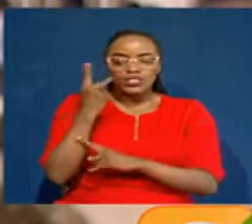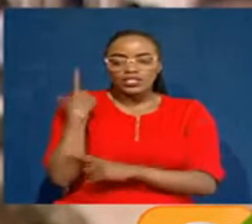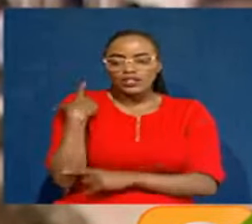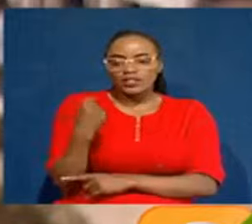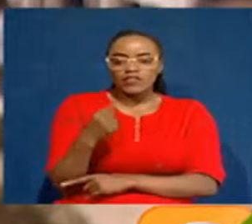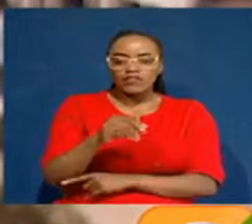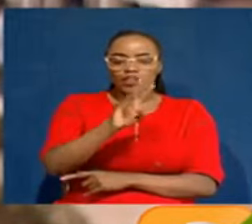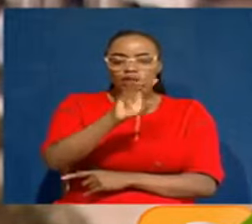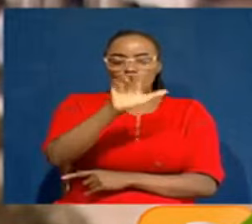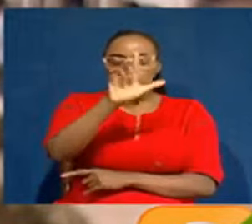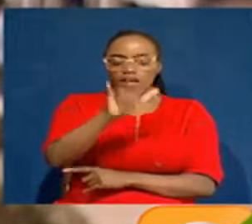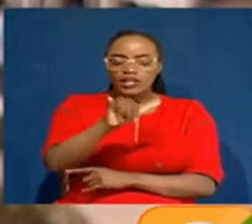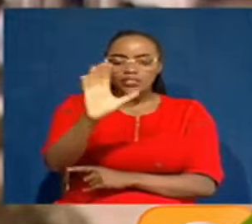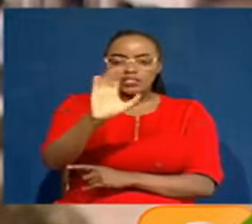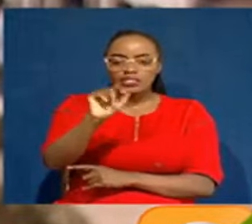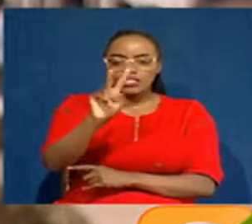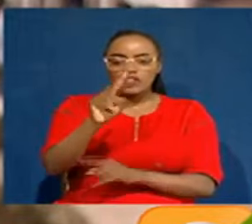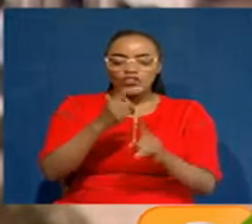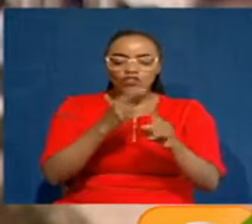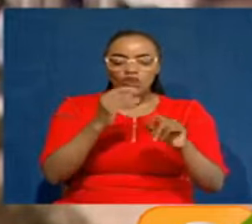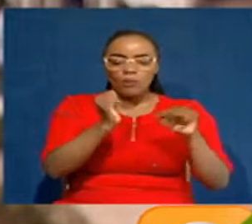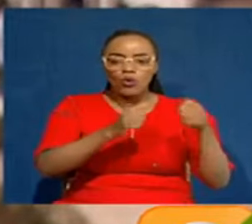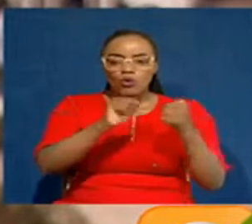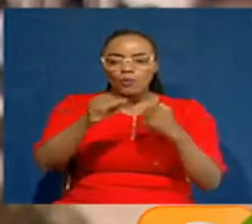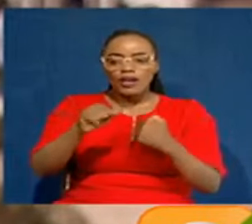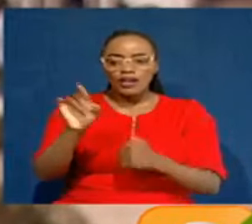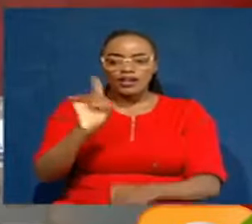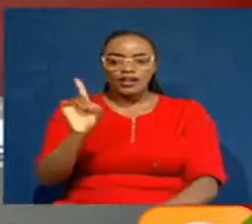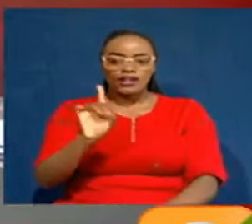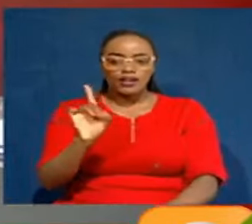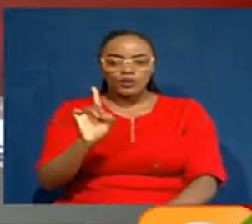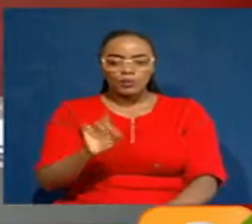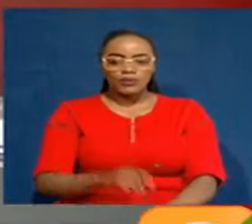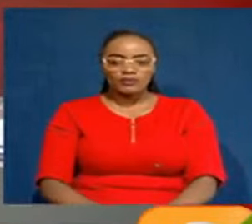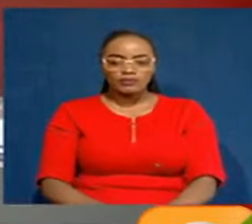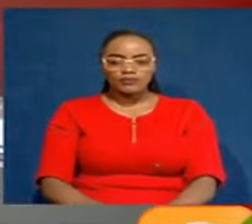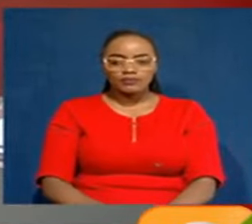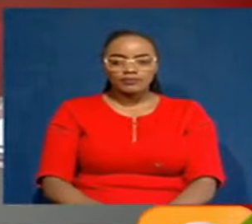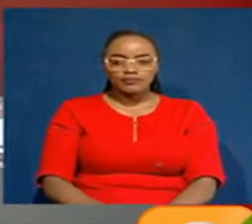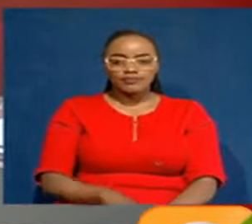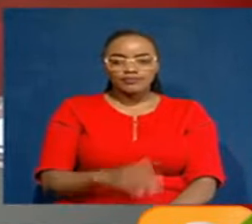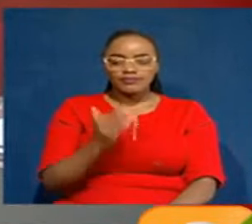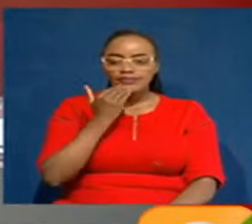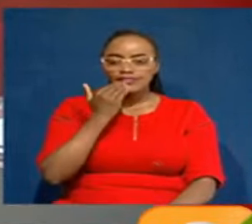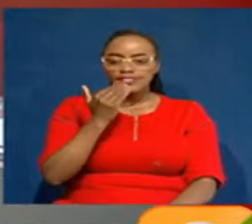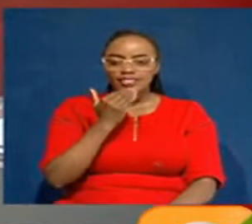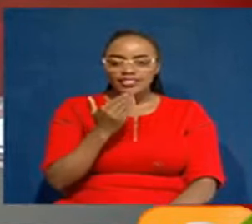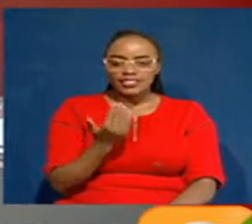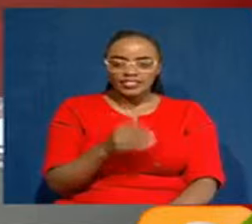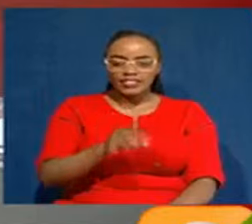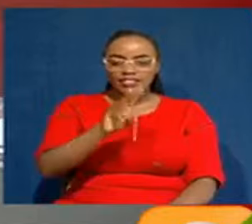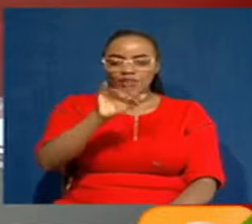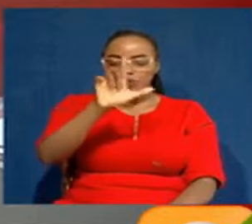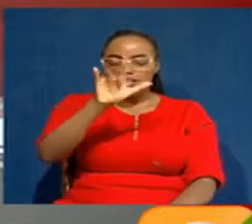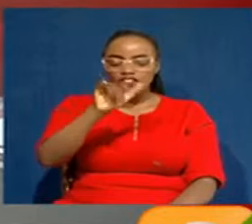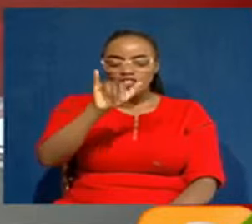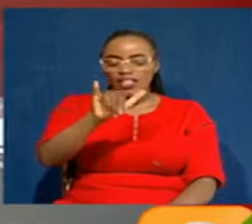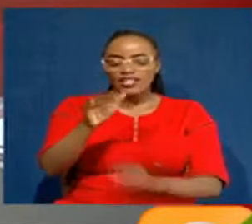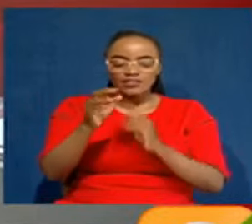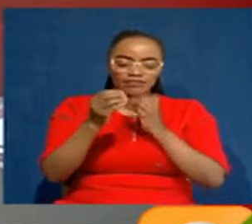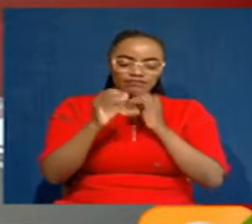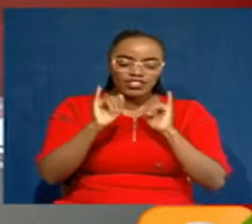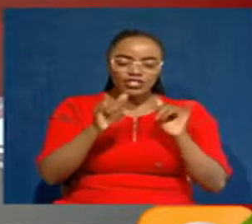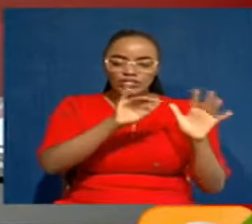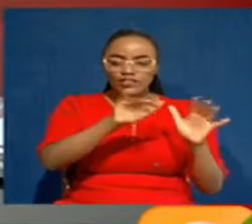Lusige, runinga ya Citizen, uga Uhuru Park, Nairobi. Naam, shukran sana Willy Lusige kwa taarifa hiyo.